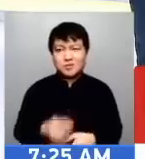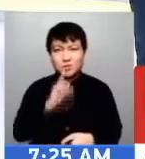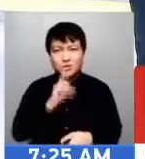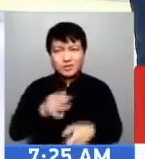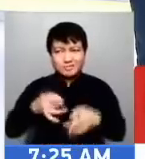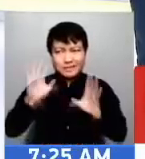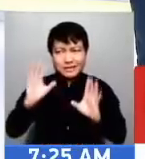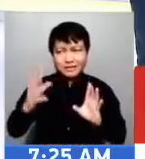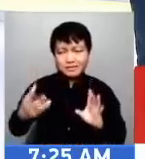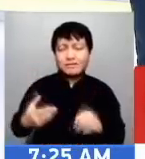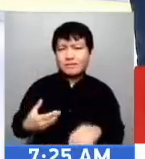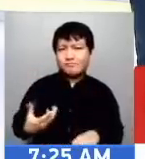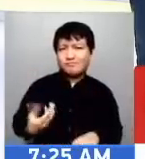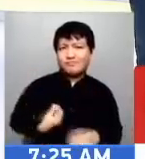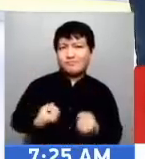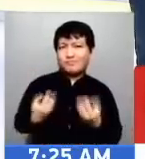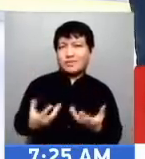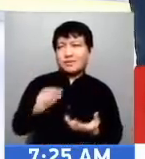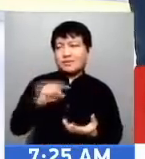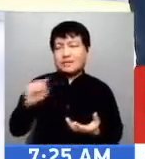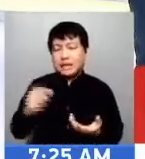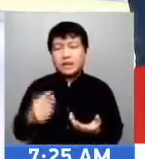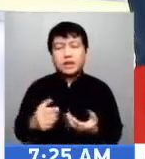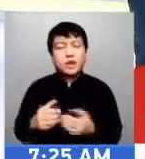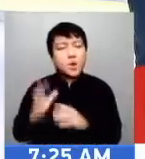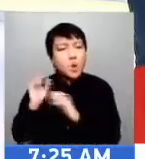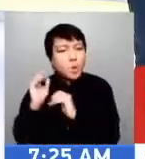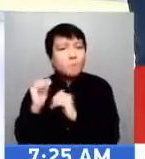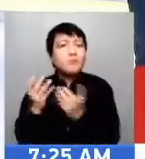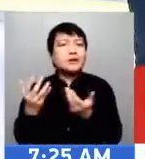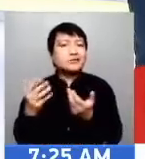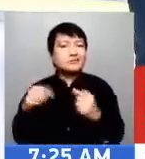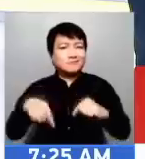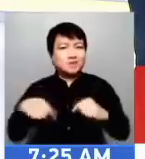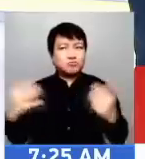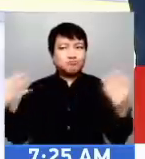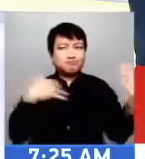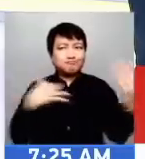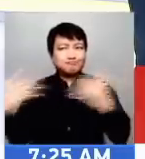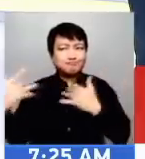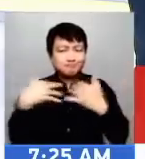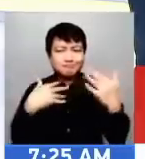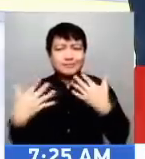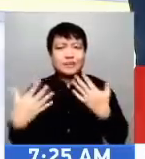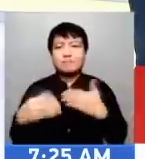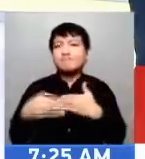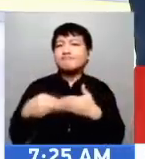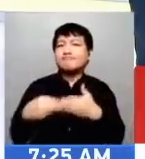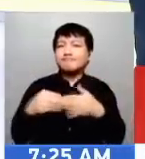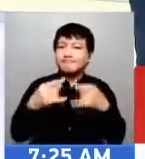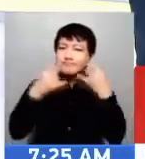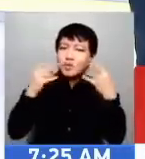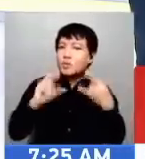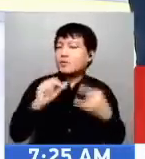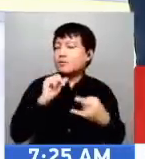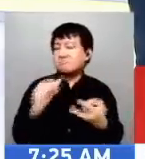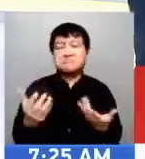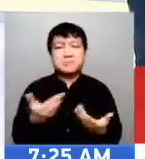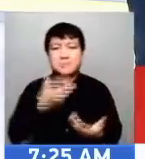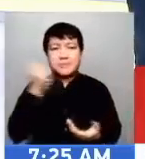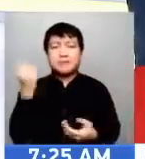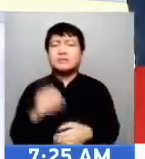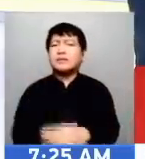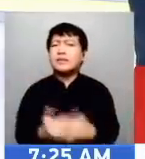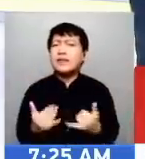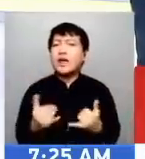para maging bumalik na sa sigla yung ating turismo, eh di mas maganda. Ano naman kaya ang masasabi ng netizens natin tungkol